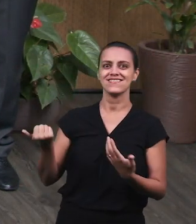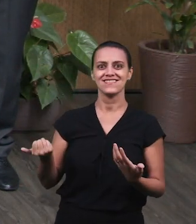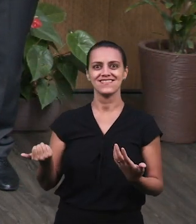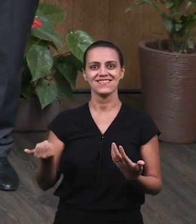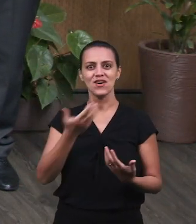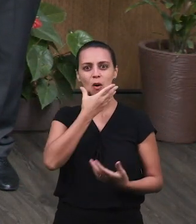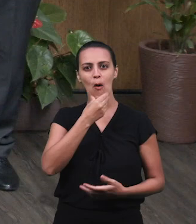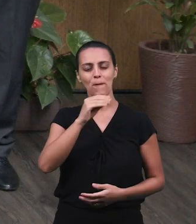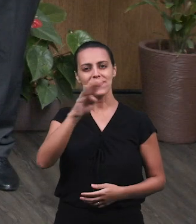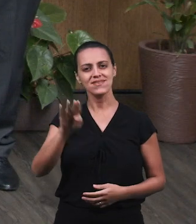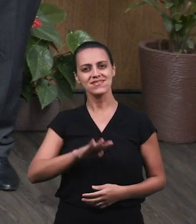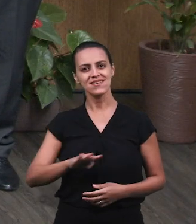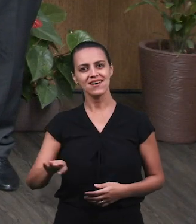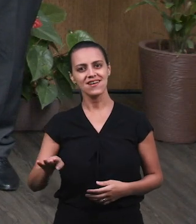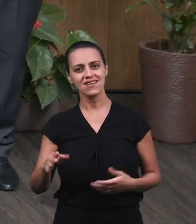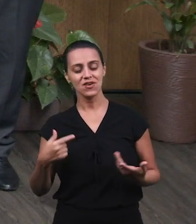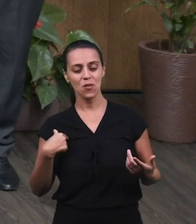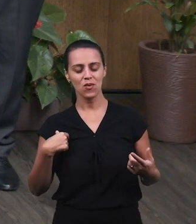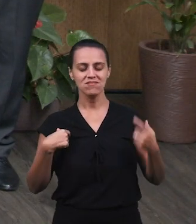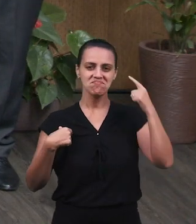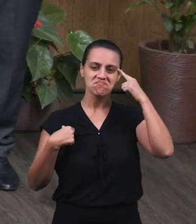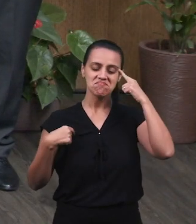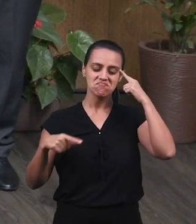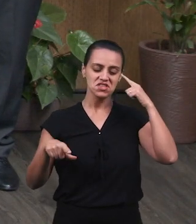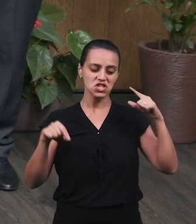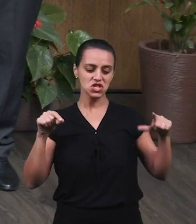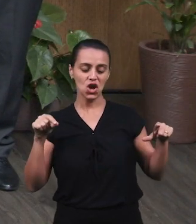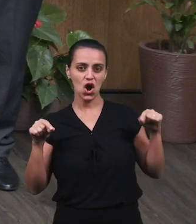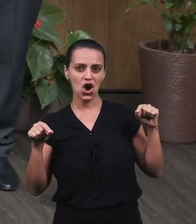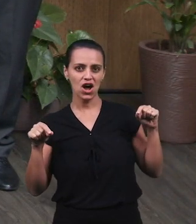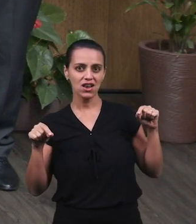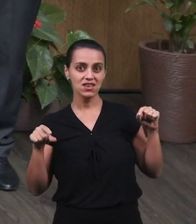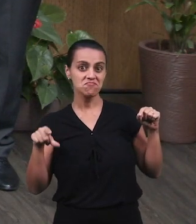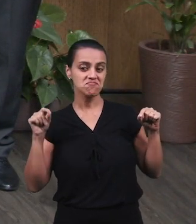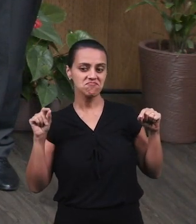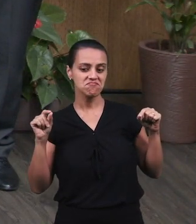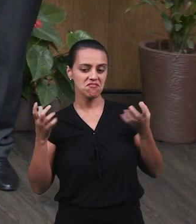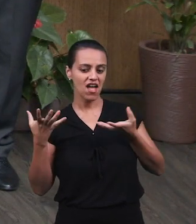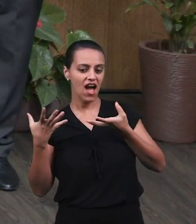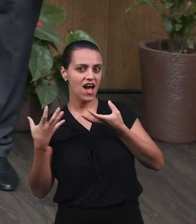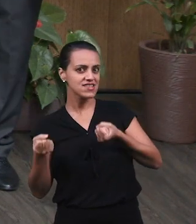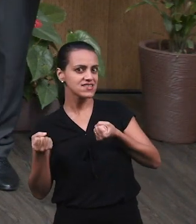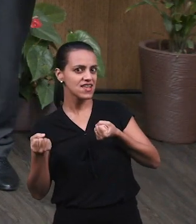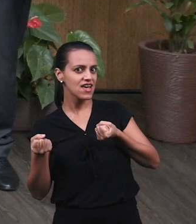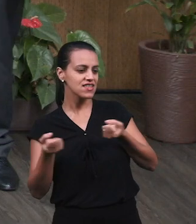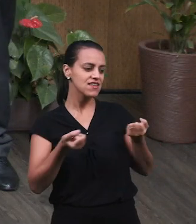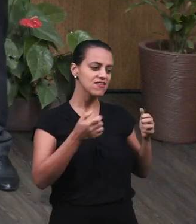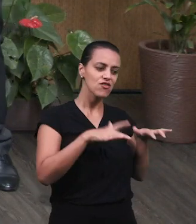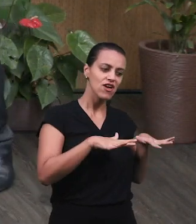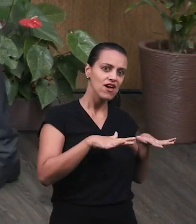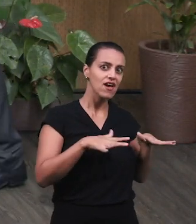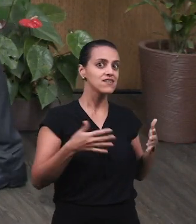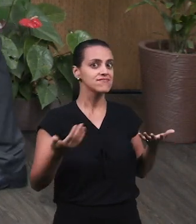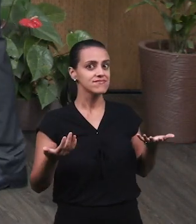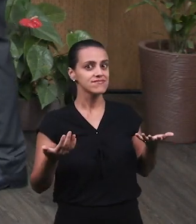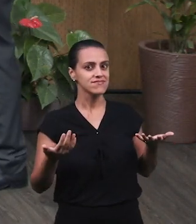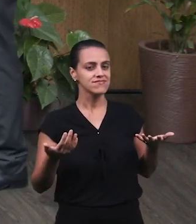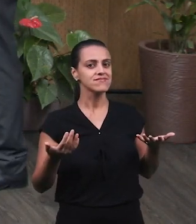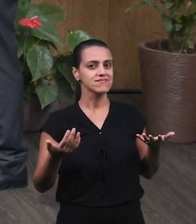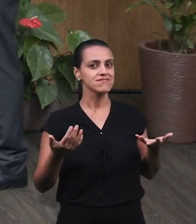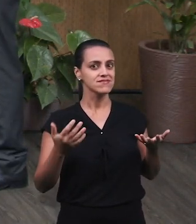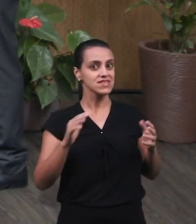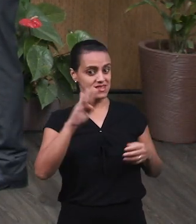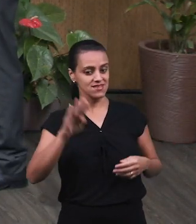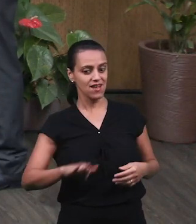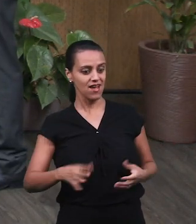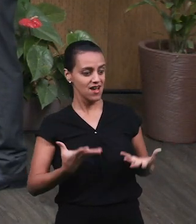Zachée a eu le choix d'accepter l'appel, comme nous voyons en Luc 19, 6. Il a accepté vite, comme la Bible